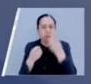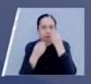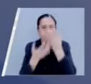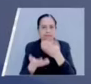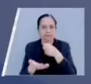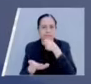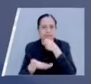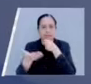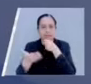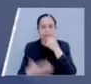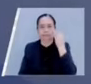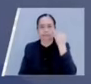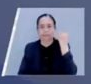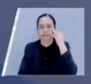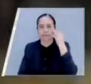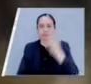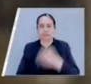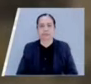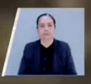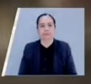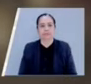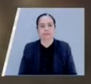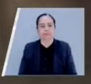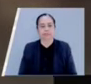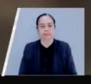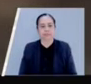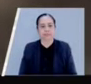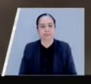ni Joseph Morong.